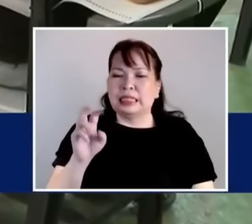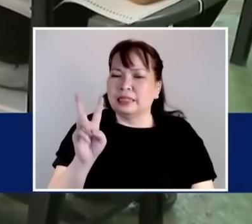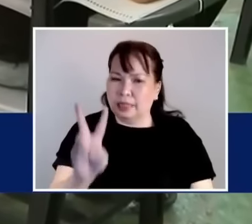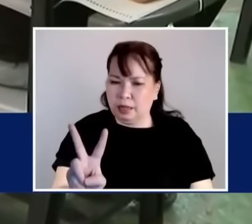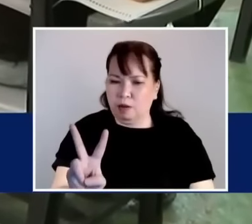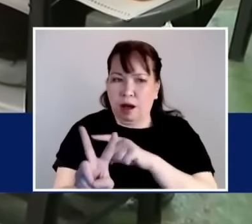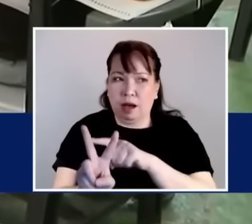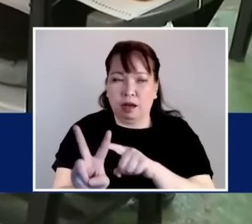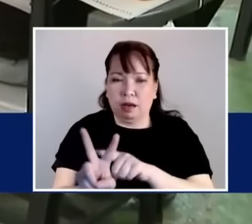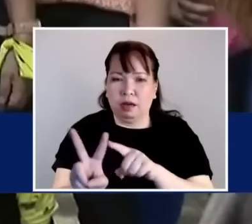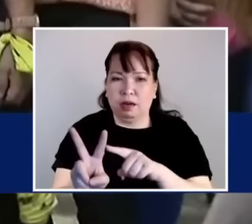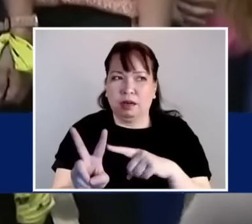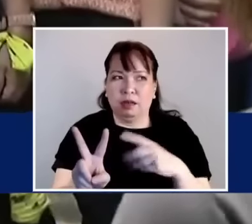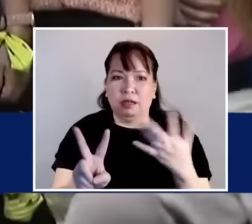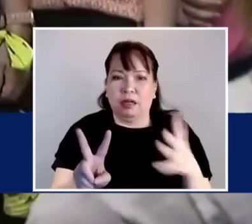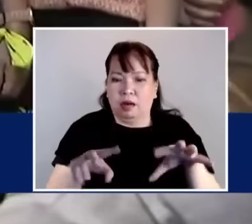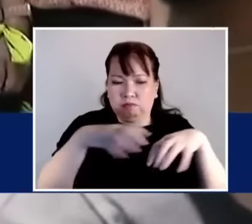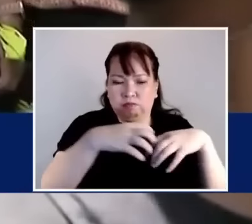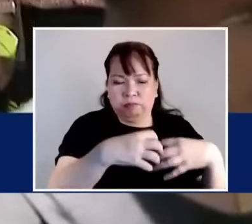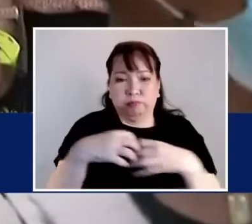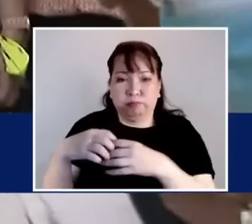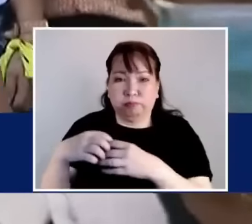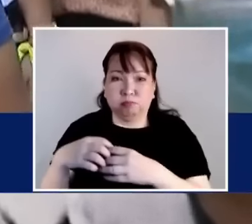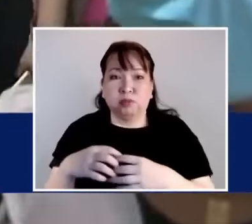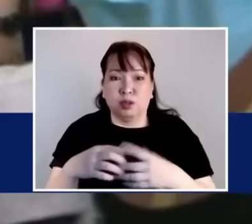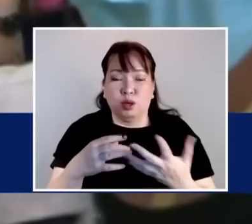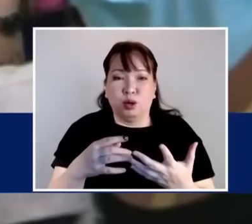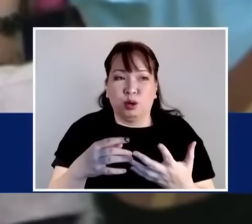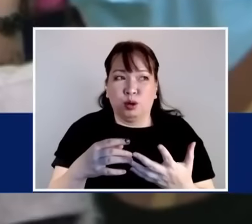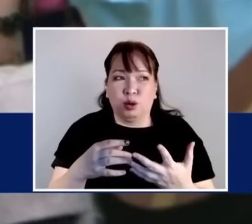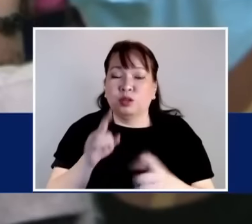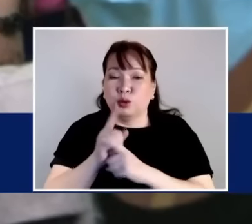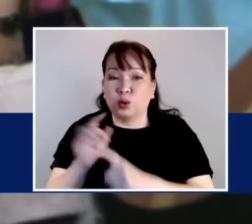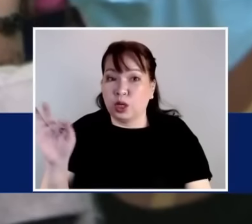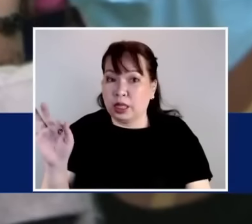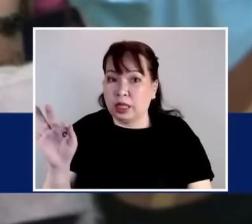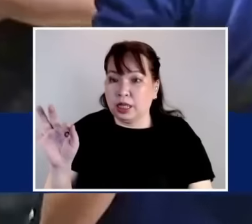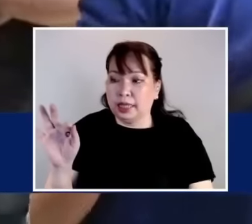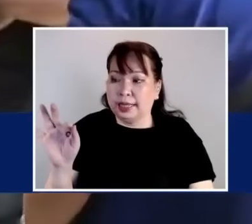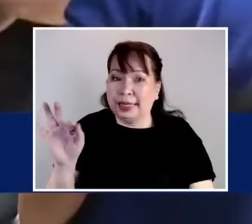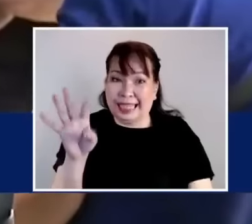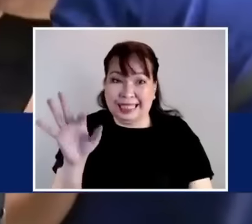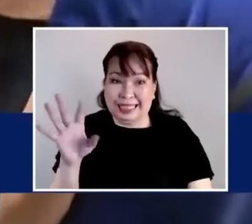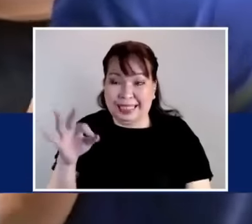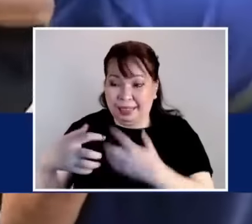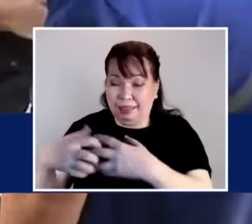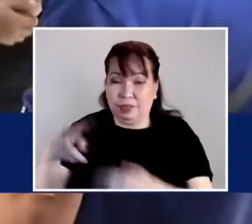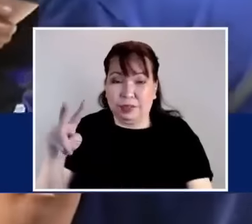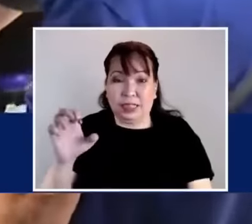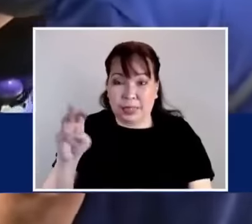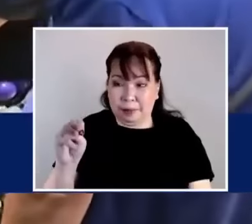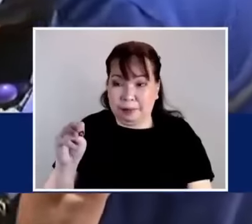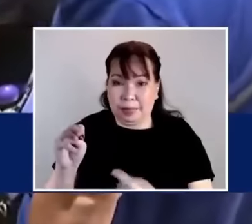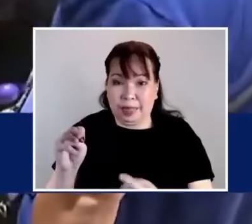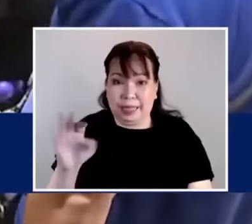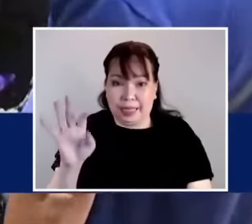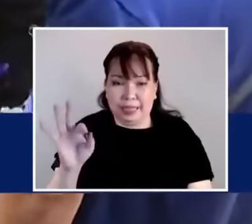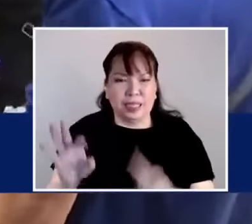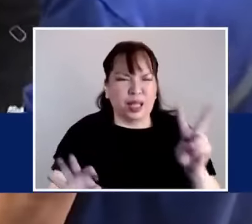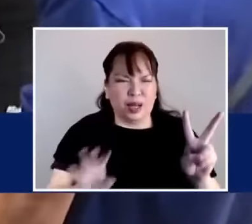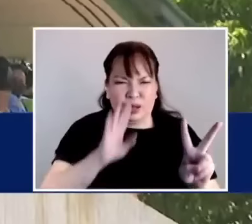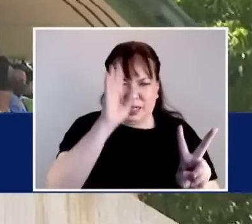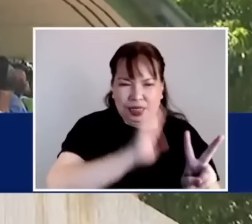na vote counting machines ang dito sa presinto ang nag-malfunction. Ang isa rito agad namang naayos habang